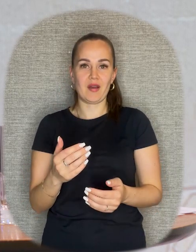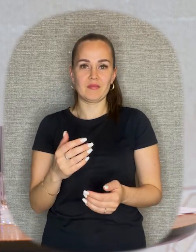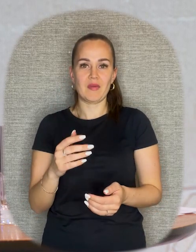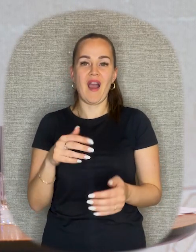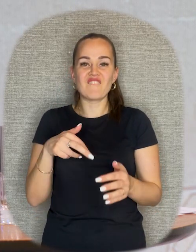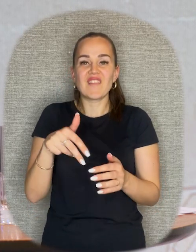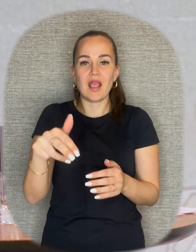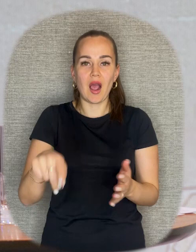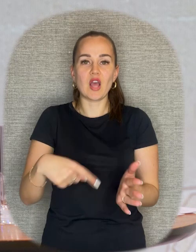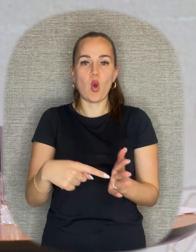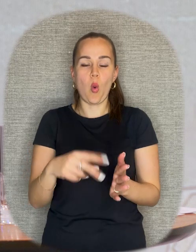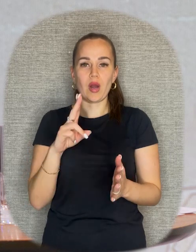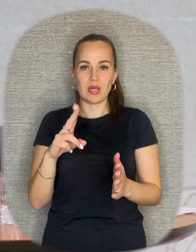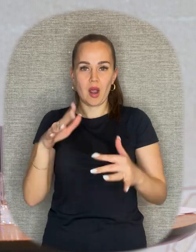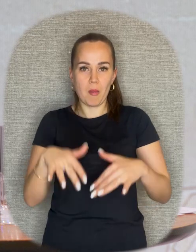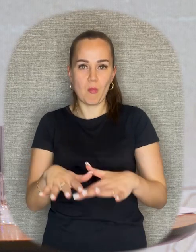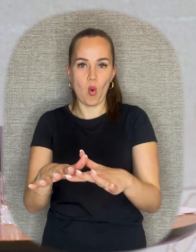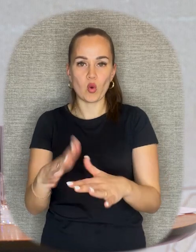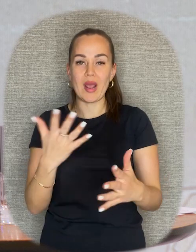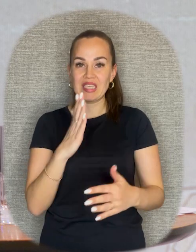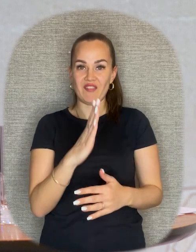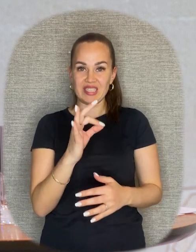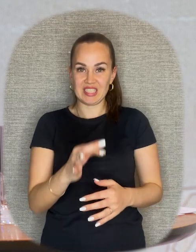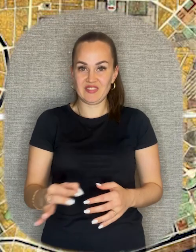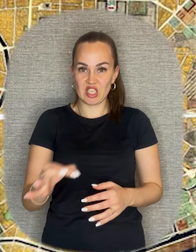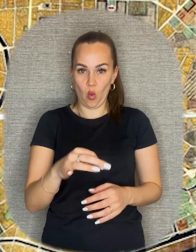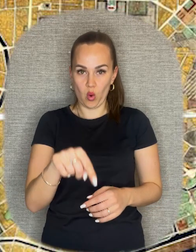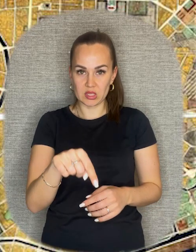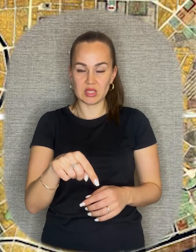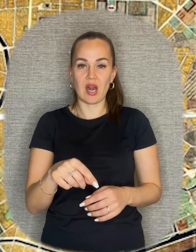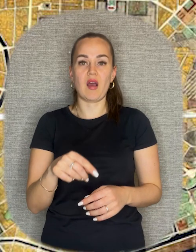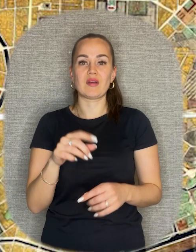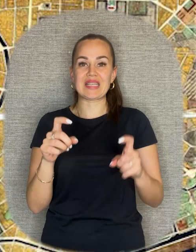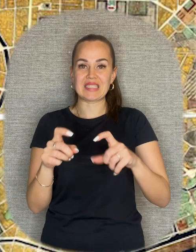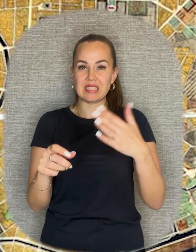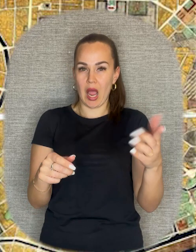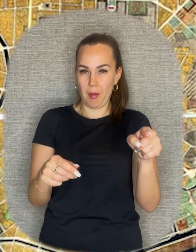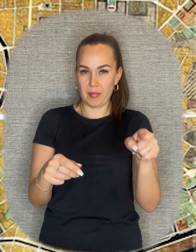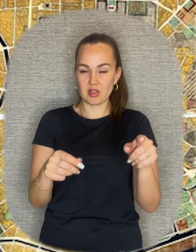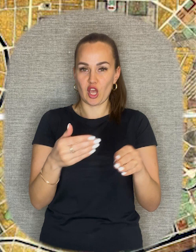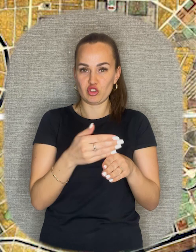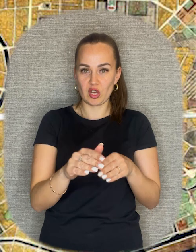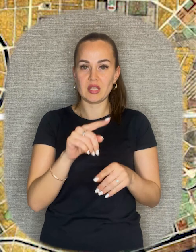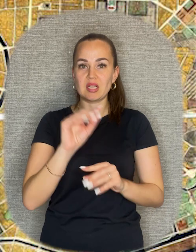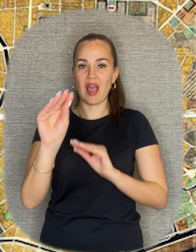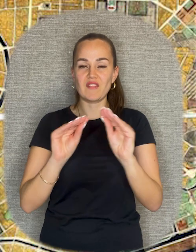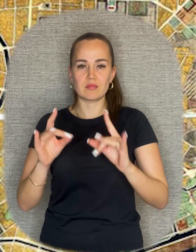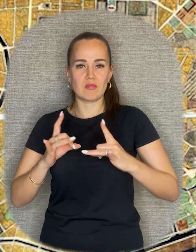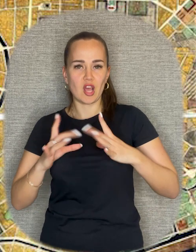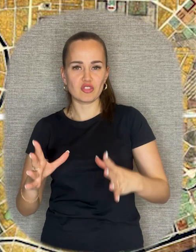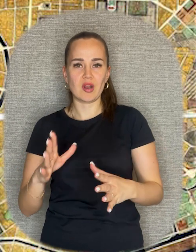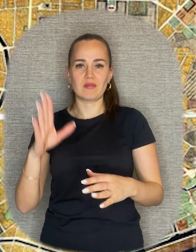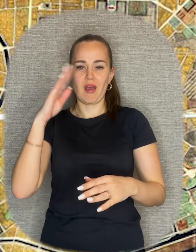было Стать таким оформлением зелёным оформлением нового такого выхода города К морю Потому что если